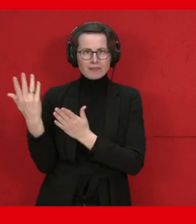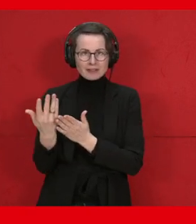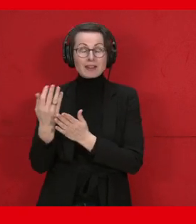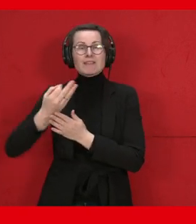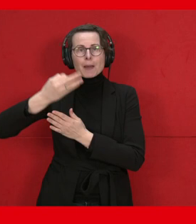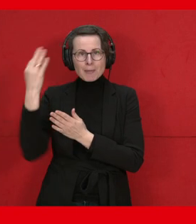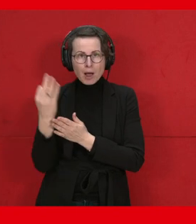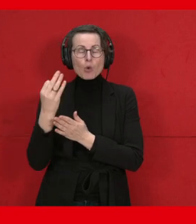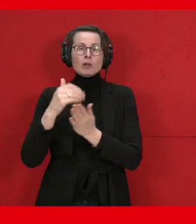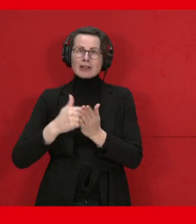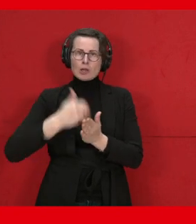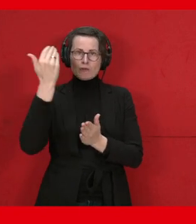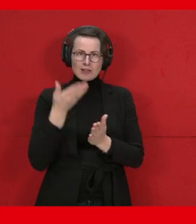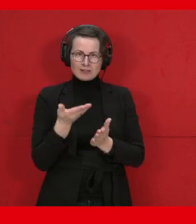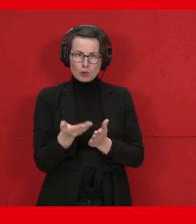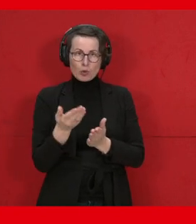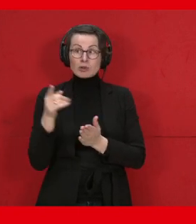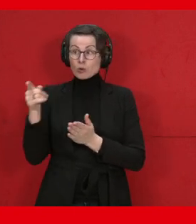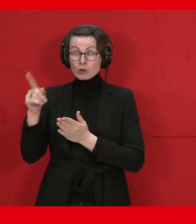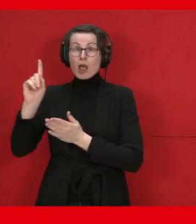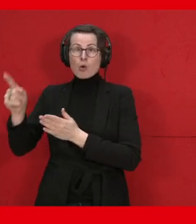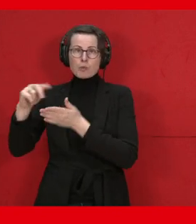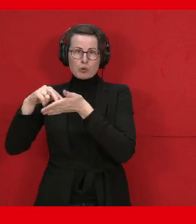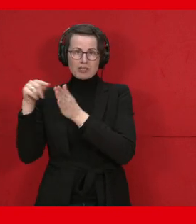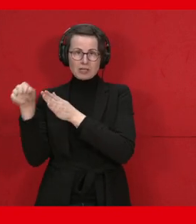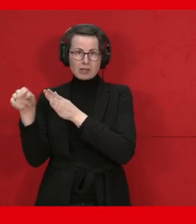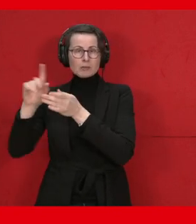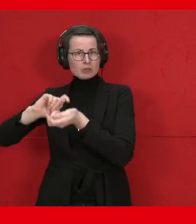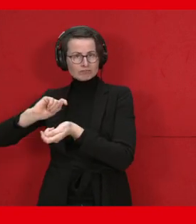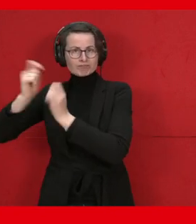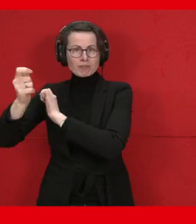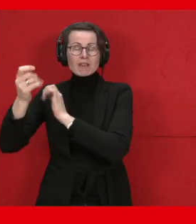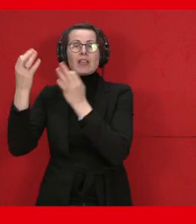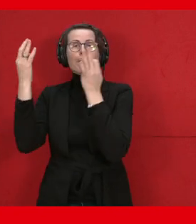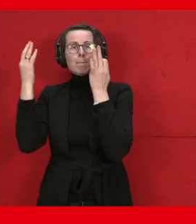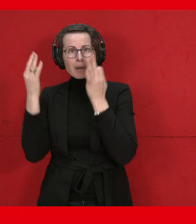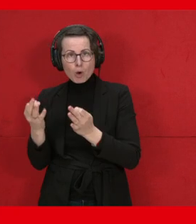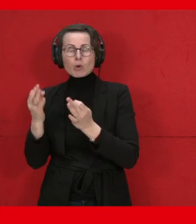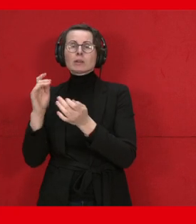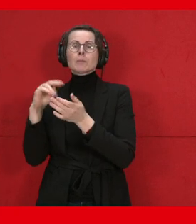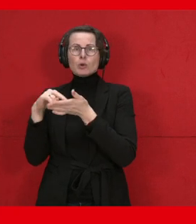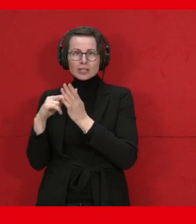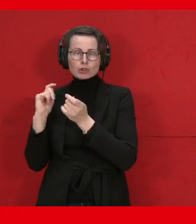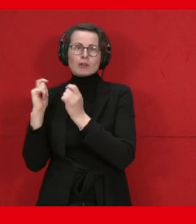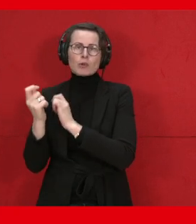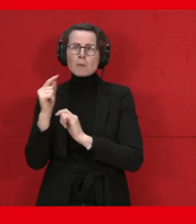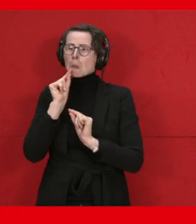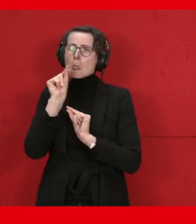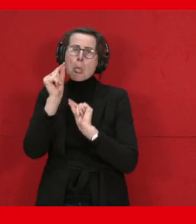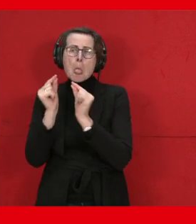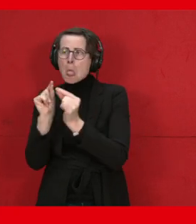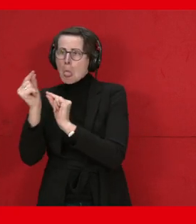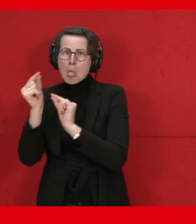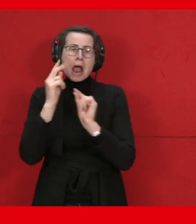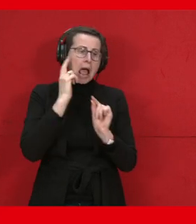auch Innovationen und Quantensprünge in der Politik. Und zwar, wir brauchen substanzielle politische Reformen. Mit klein-klein an den